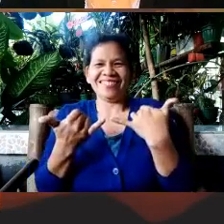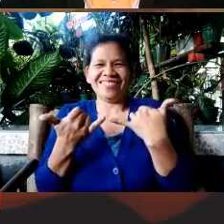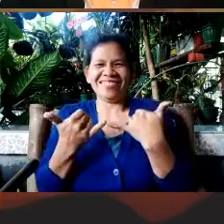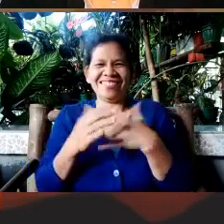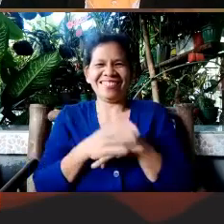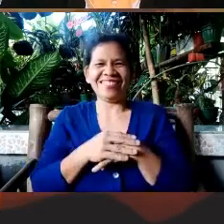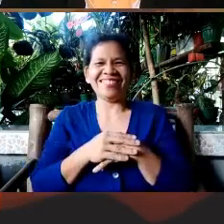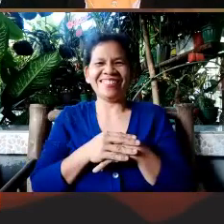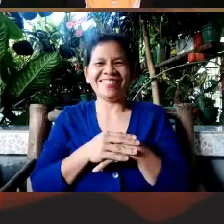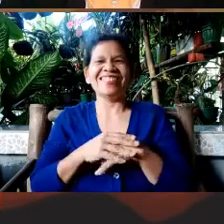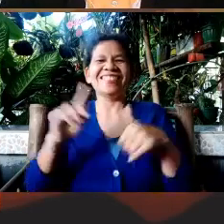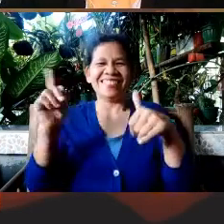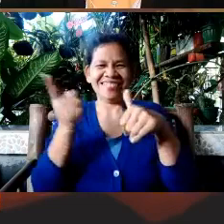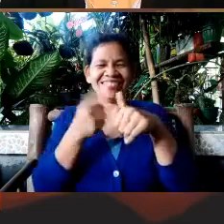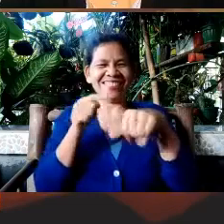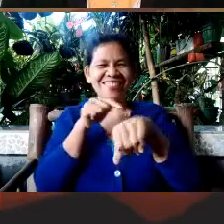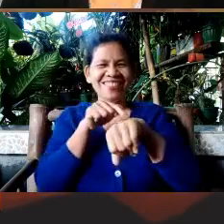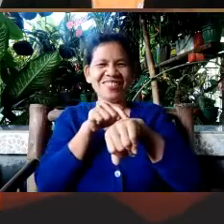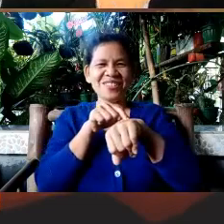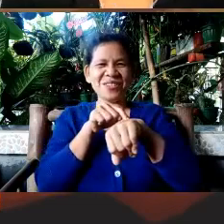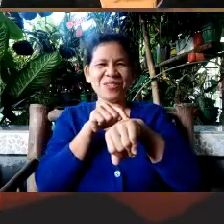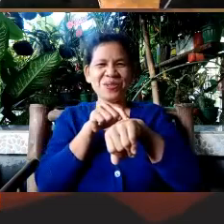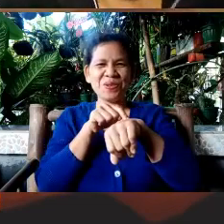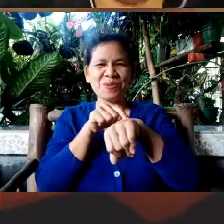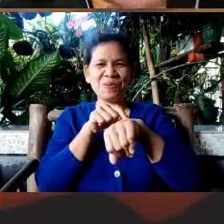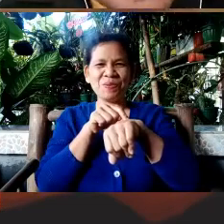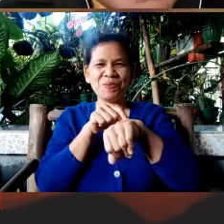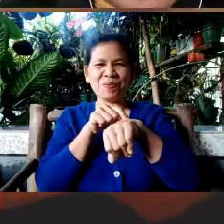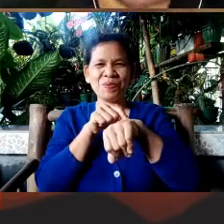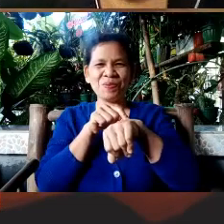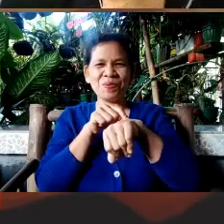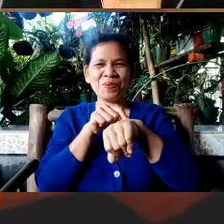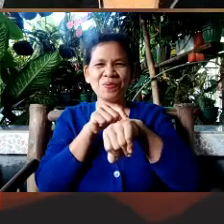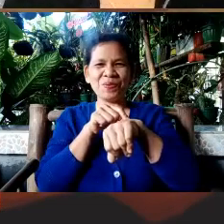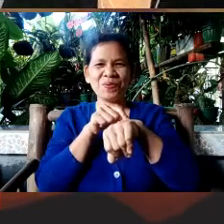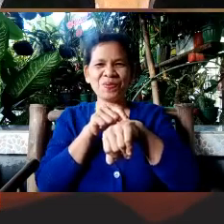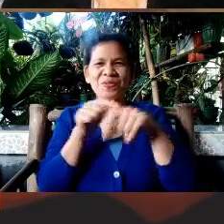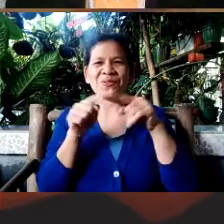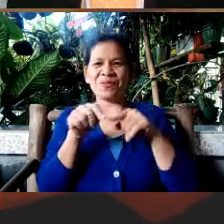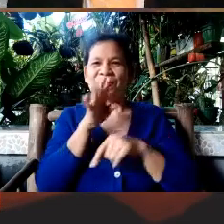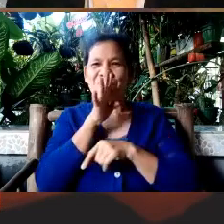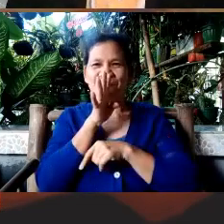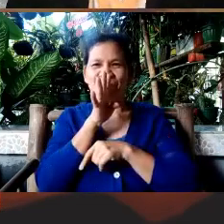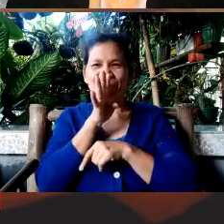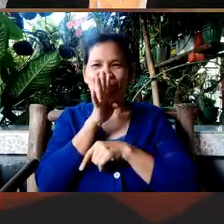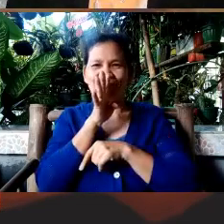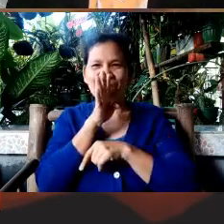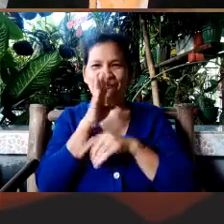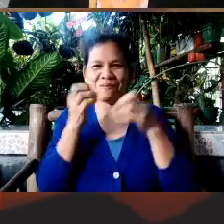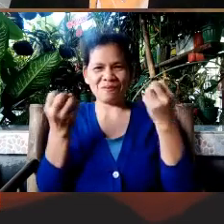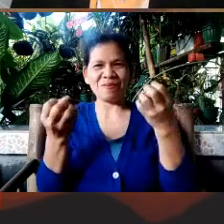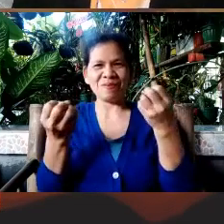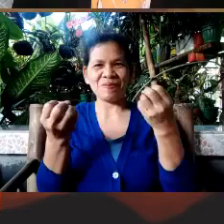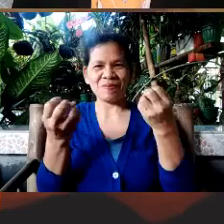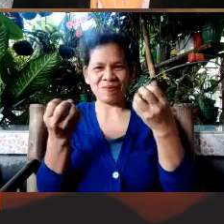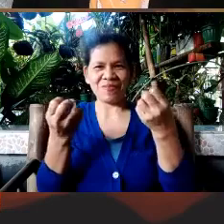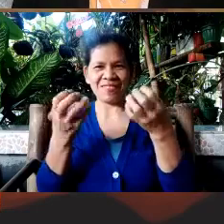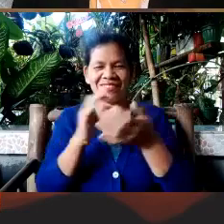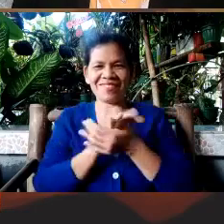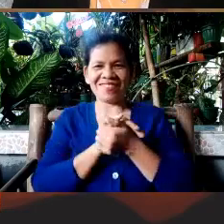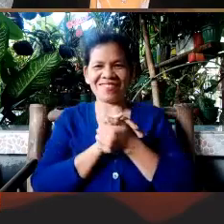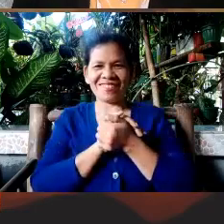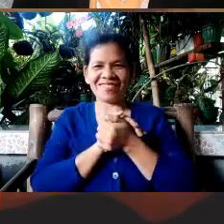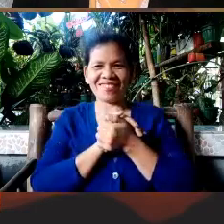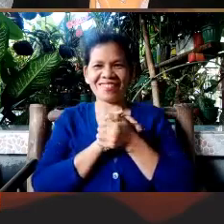ay first time, kumbaga po, na magsalita po sa marami po. No? Ngunit ang ating